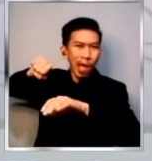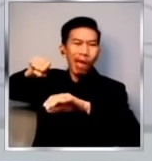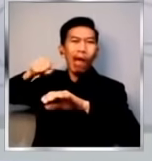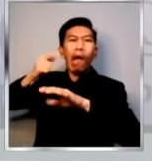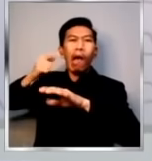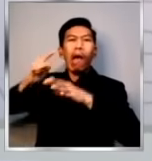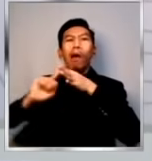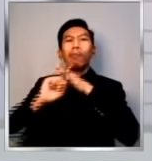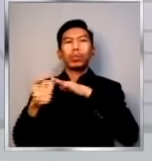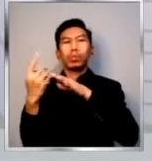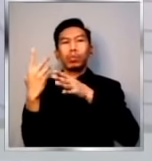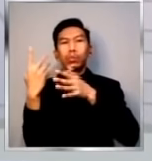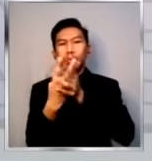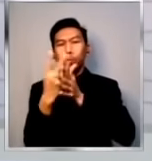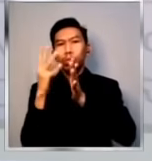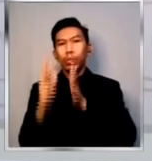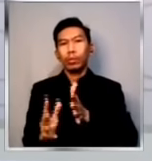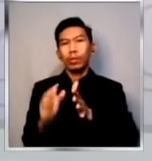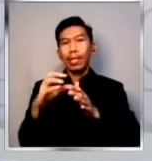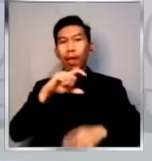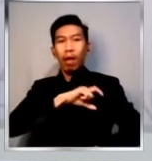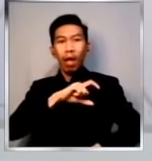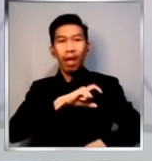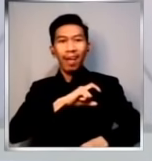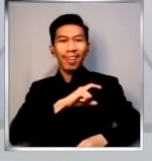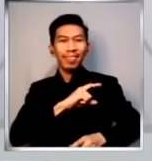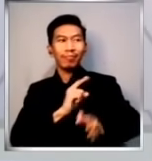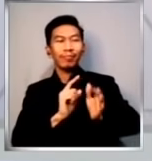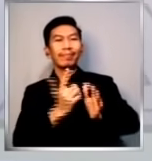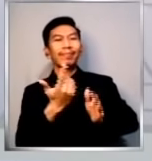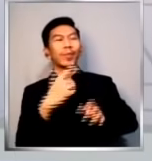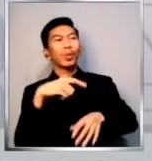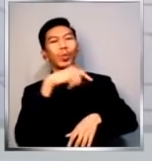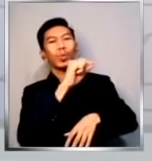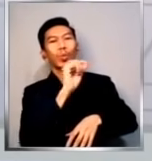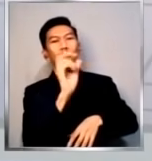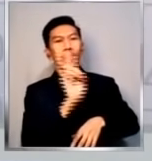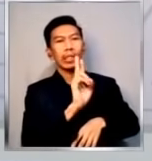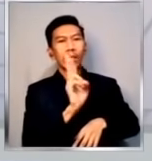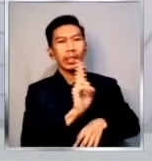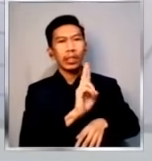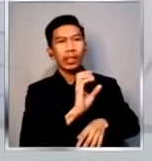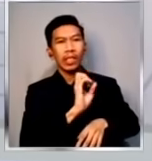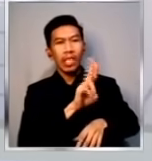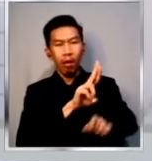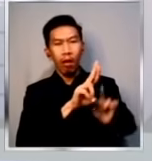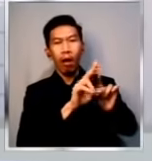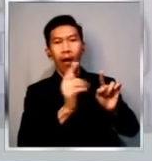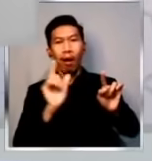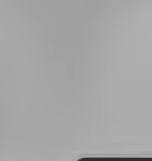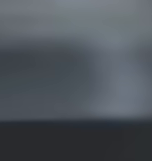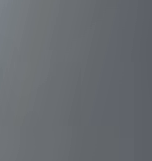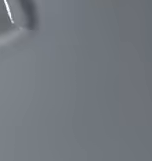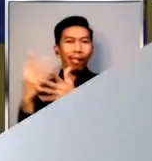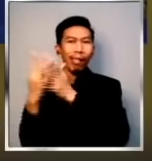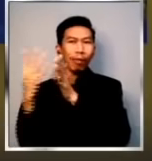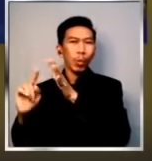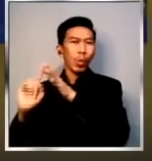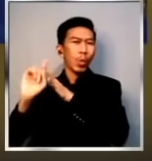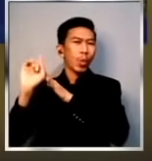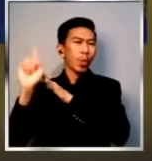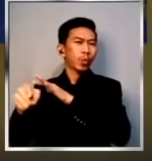pulis umihi lang daw kaya nalusutan ng mga nahuli kam na pugante. Nakatutok si James Agustin.